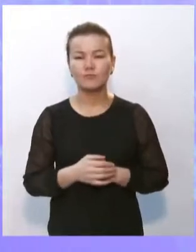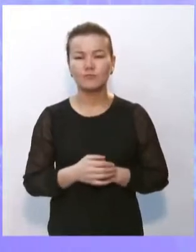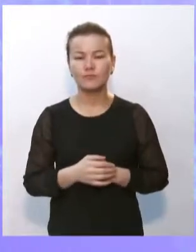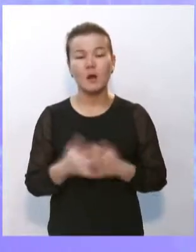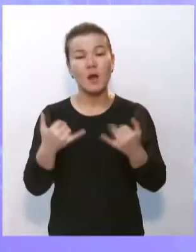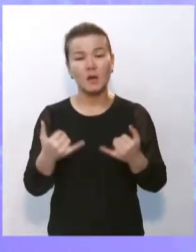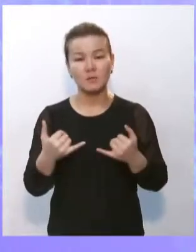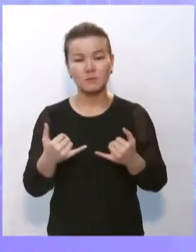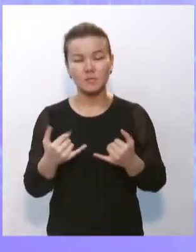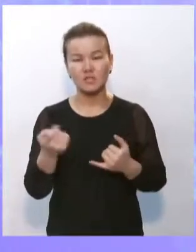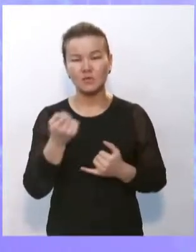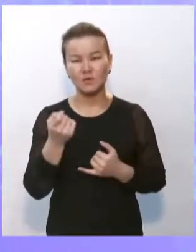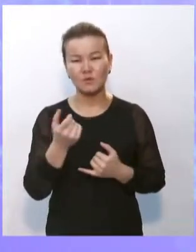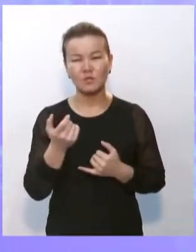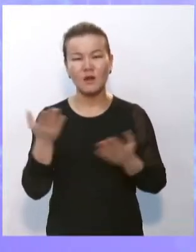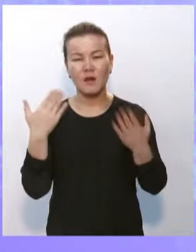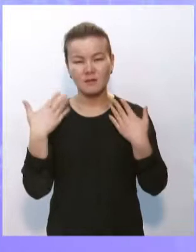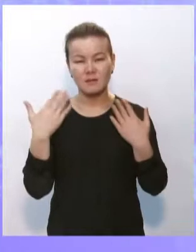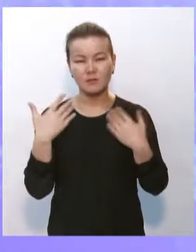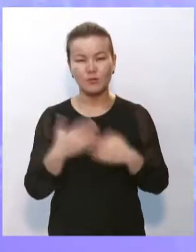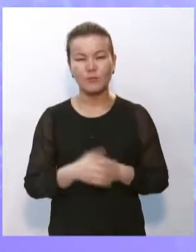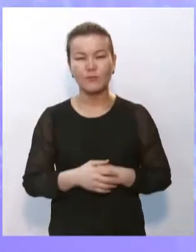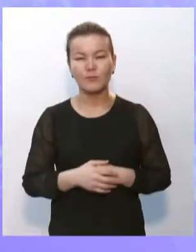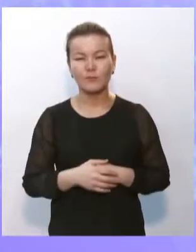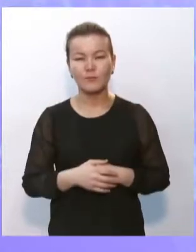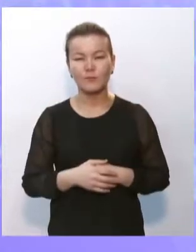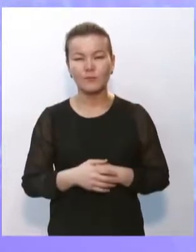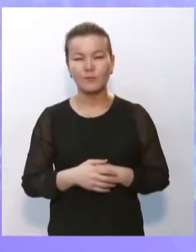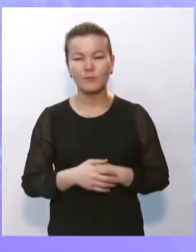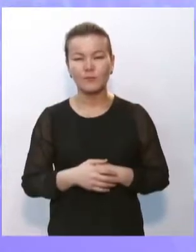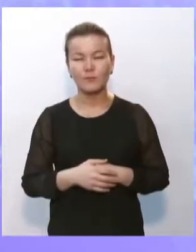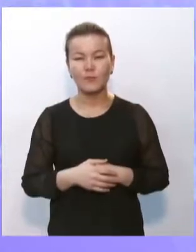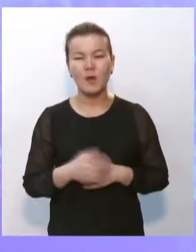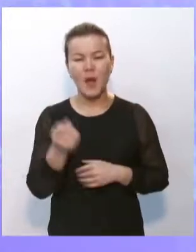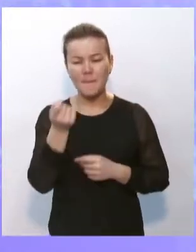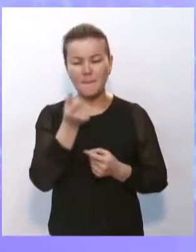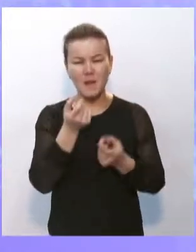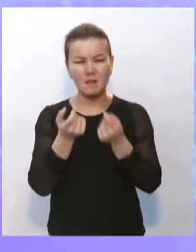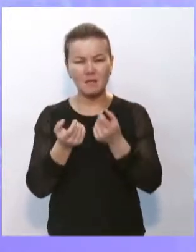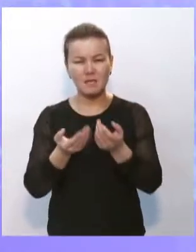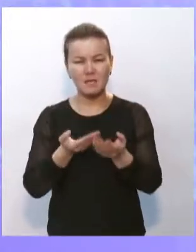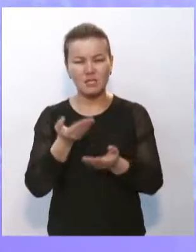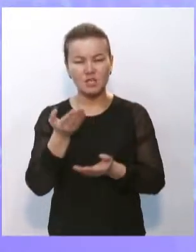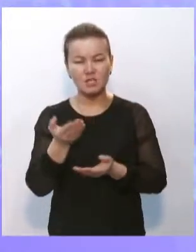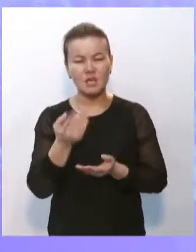теперь немножко отдохнем мелкие шажки